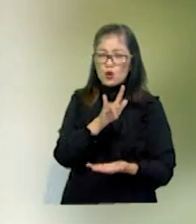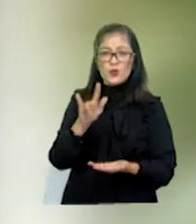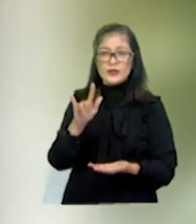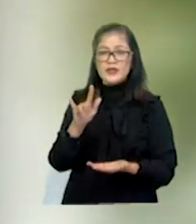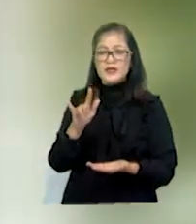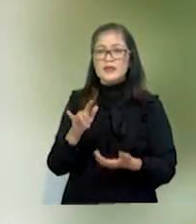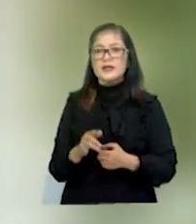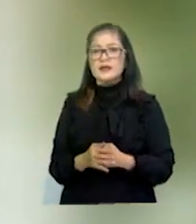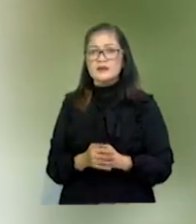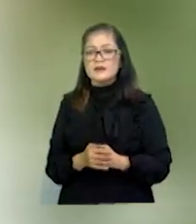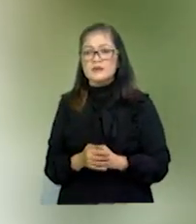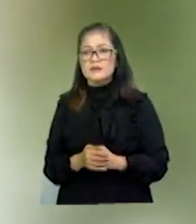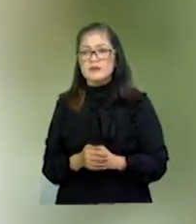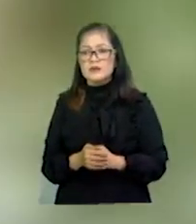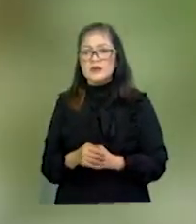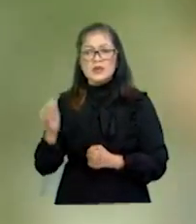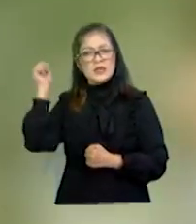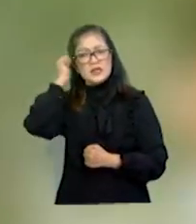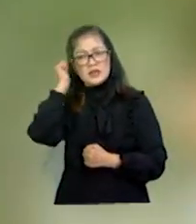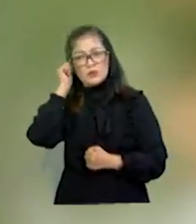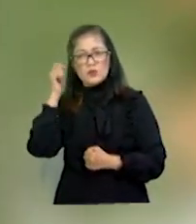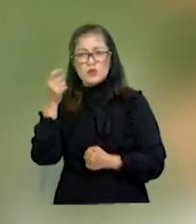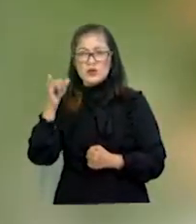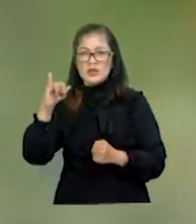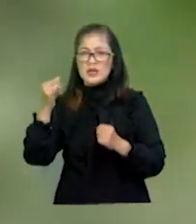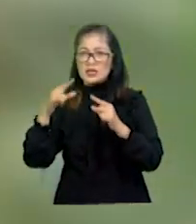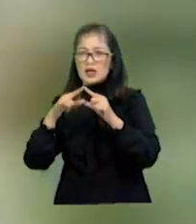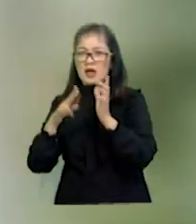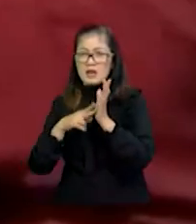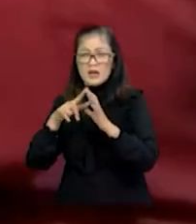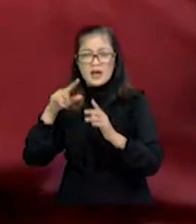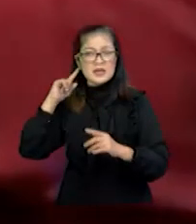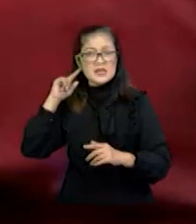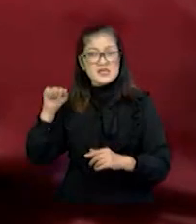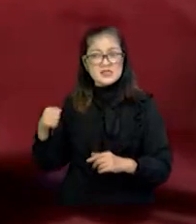Pelaku menganggap keberadaan Ibu Iryana, istri Presiden, sebagai saingannya.